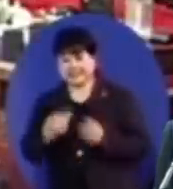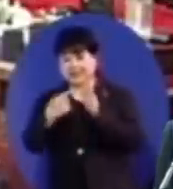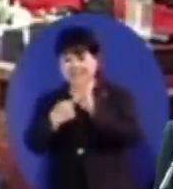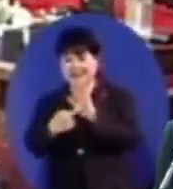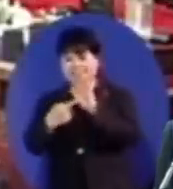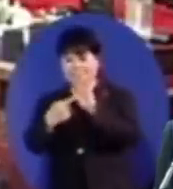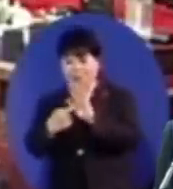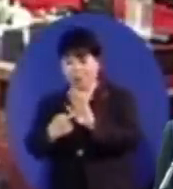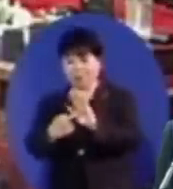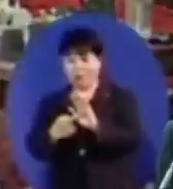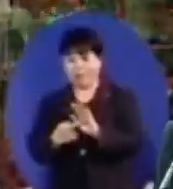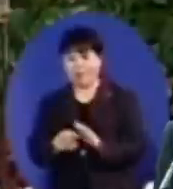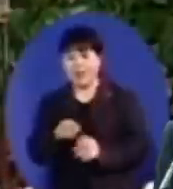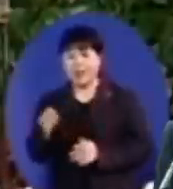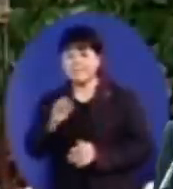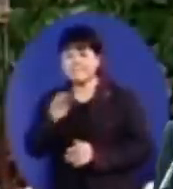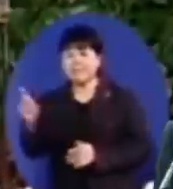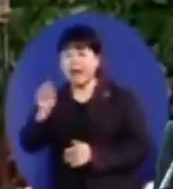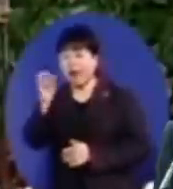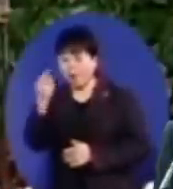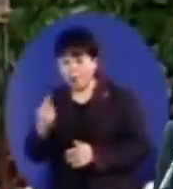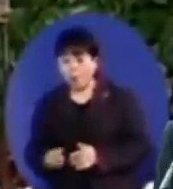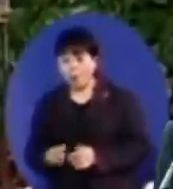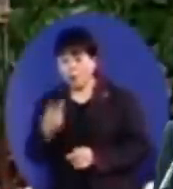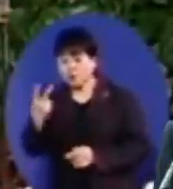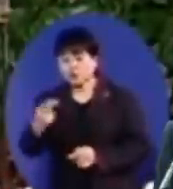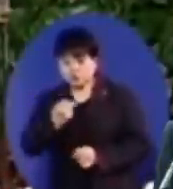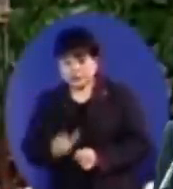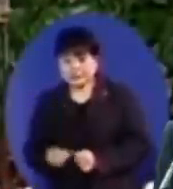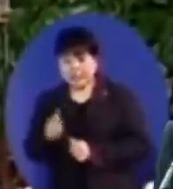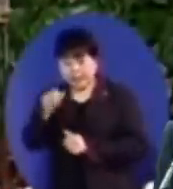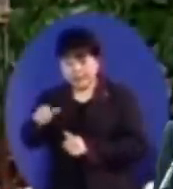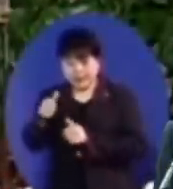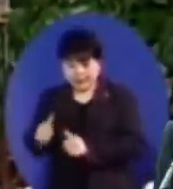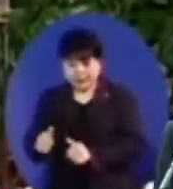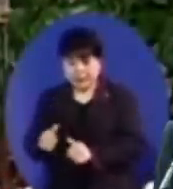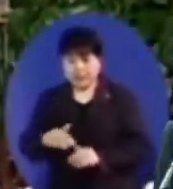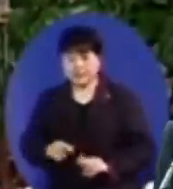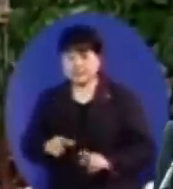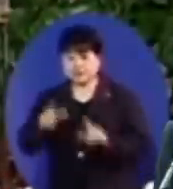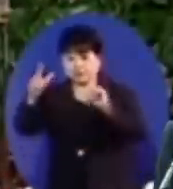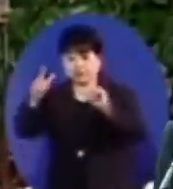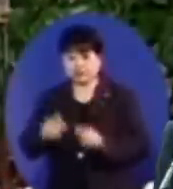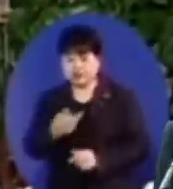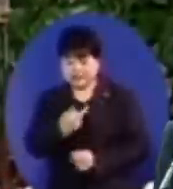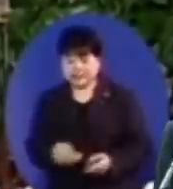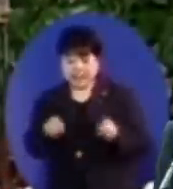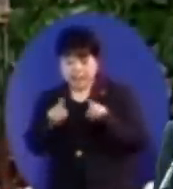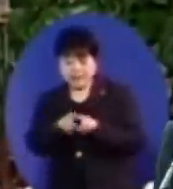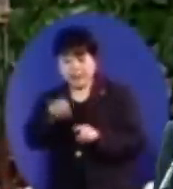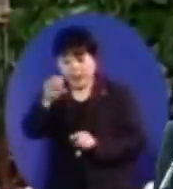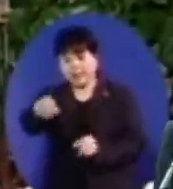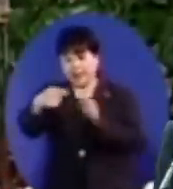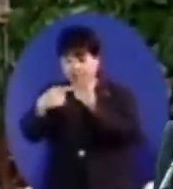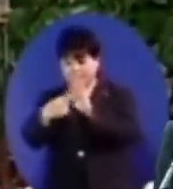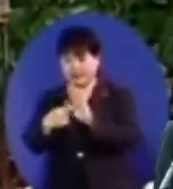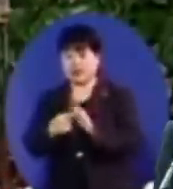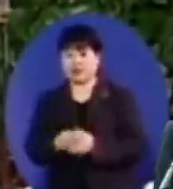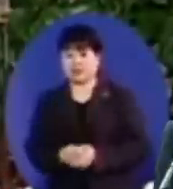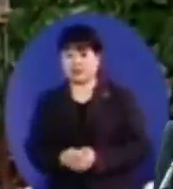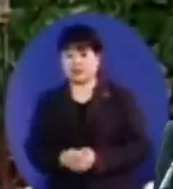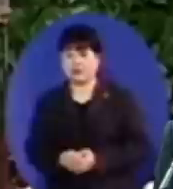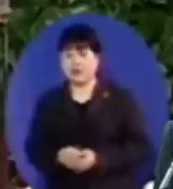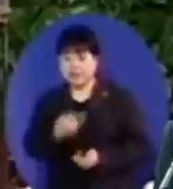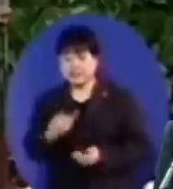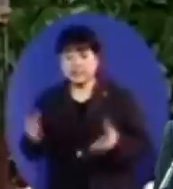나타나셨고 엠마오로 내려가던 두 제자에게 나타나셨고 안식 후 첫날 저녁 제자들이 함께 있을 때 나타나셨고 두 번째 주일에